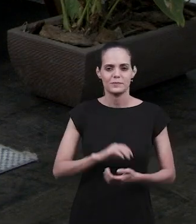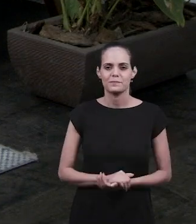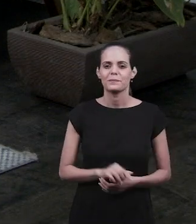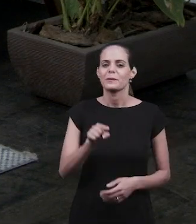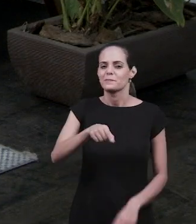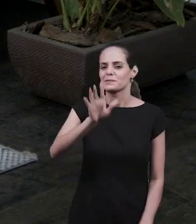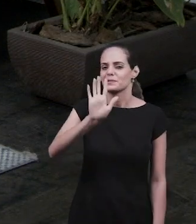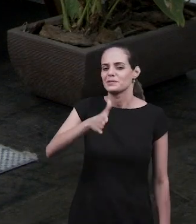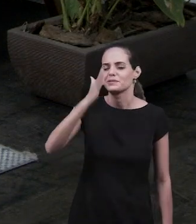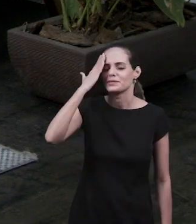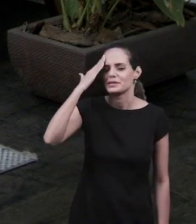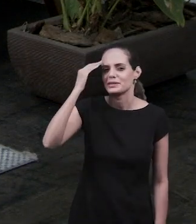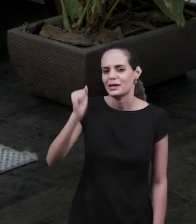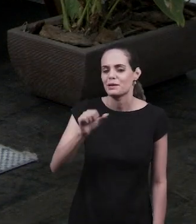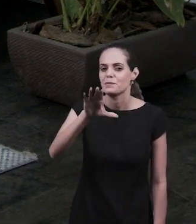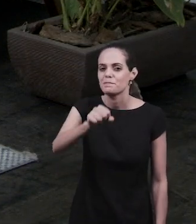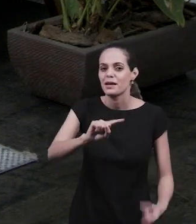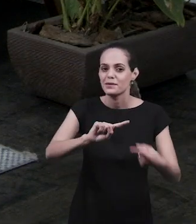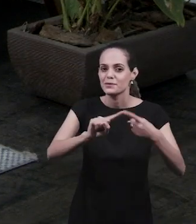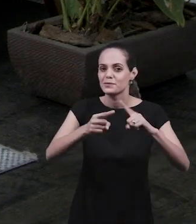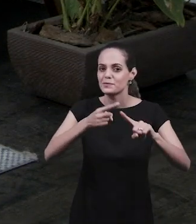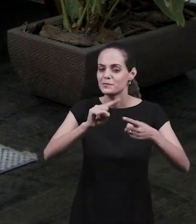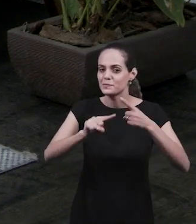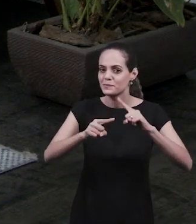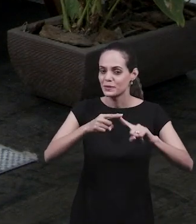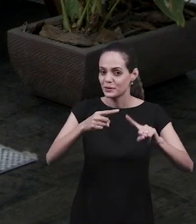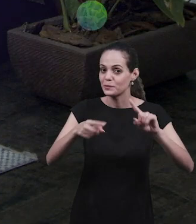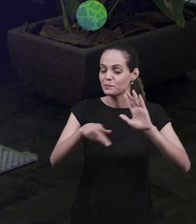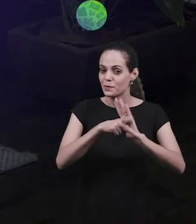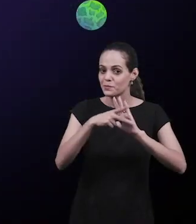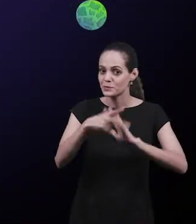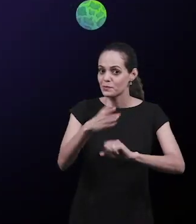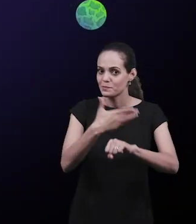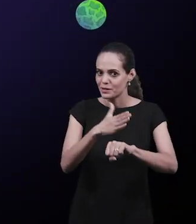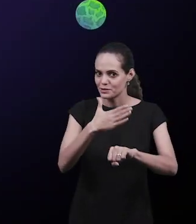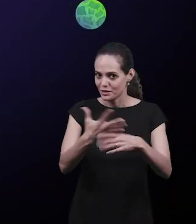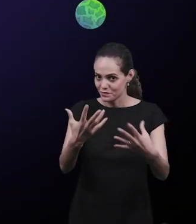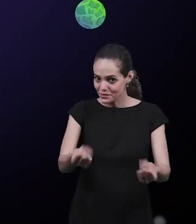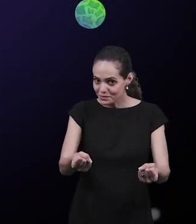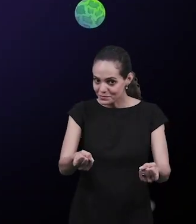déjà, prenez votre instrument et nous allons pratiquer.